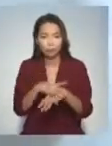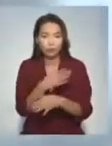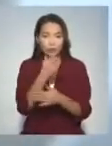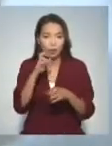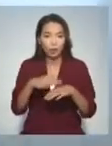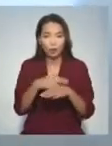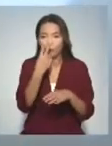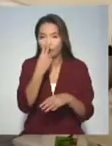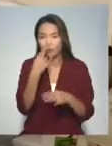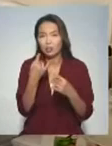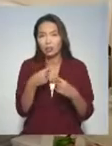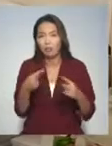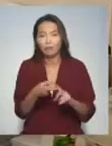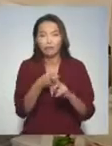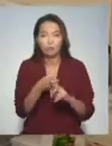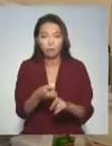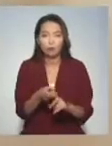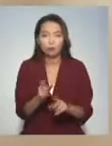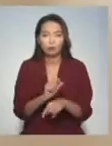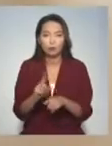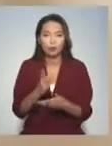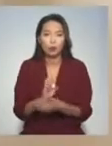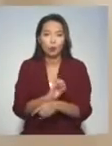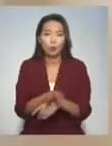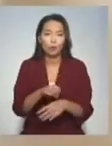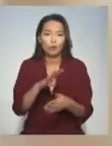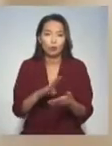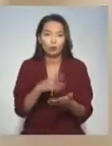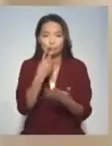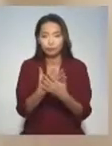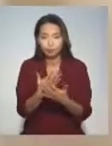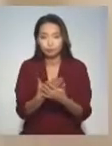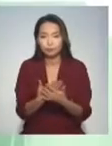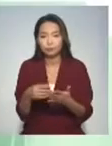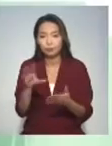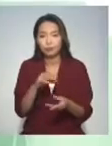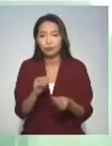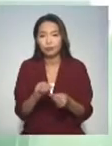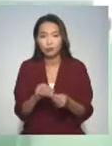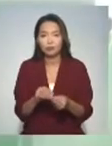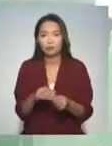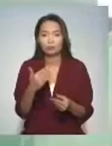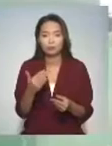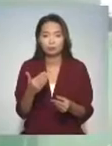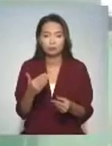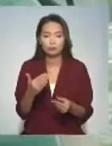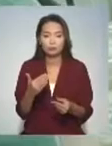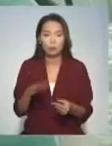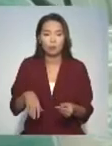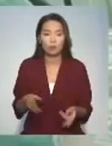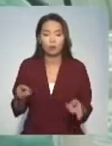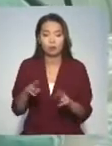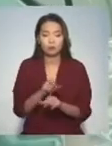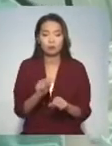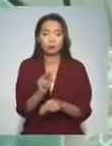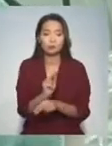таралып жатыр, дейді мамандар. Ал COVID-19 инфекциясының көрсеткіші тұрақты. Дегенмен арқаны кеңге салуға болмайды.